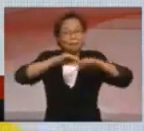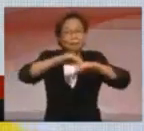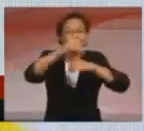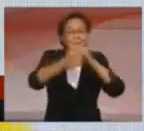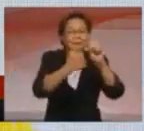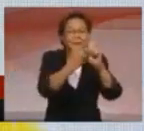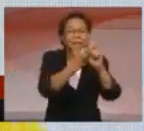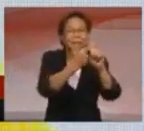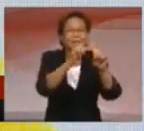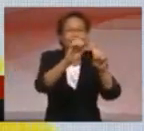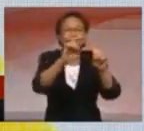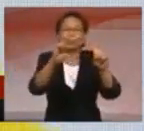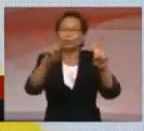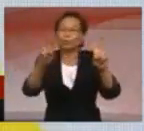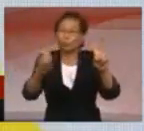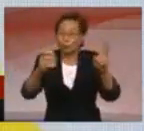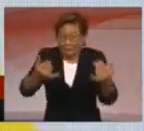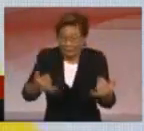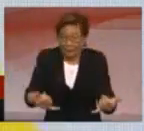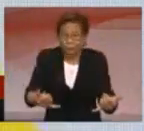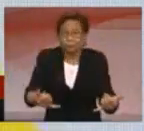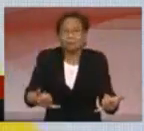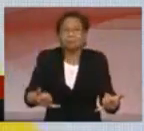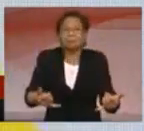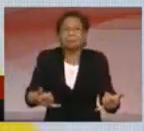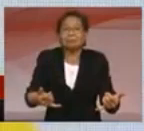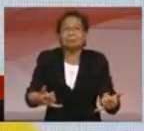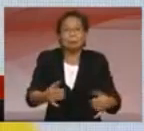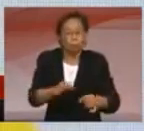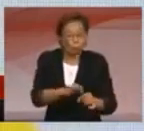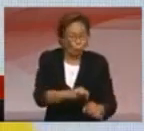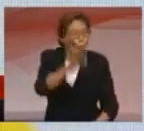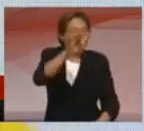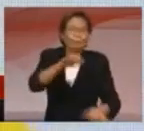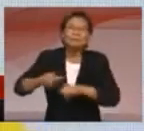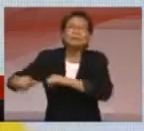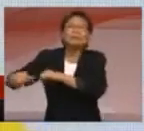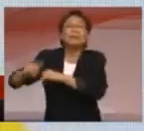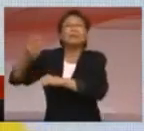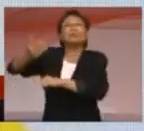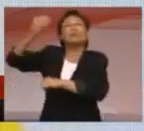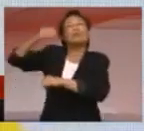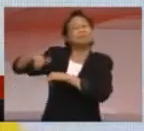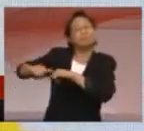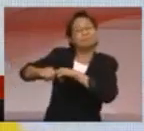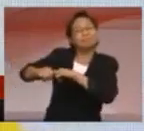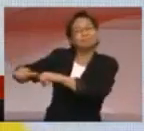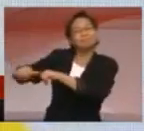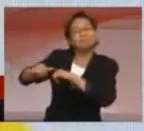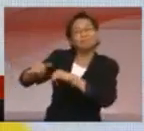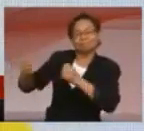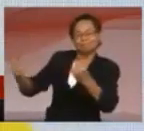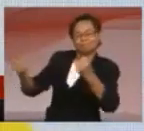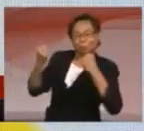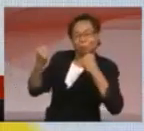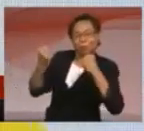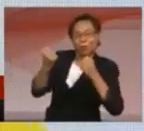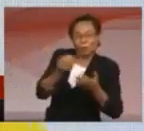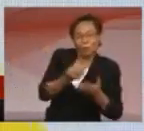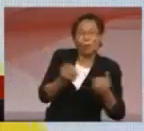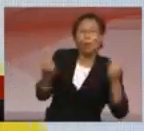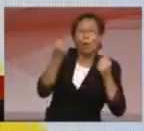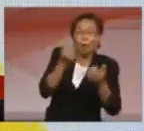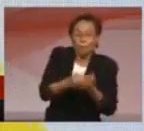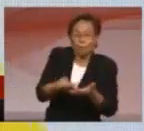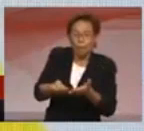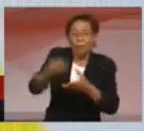tahun 2020 ini membawa semangat yang sama untuk memperkukuhkan perbelanjaan